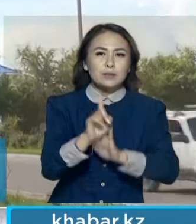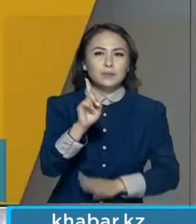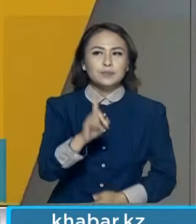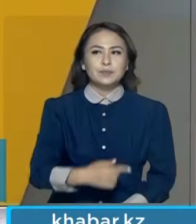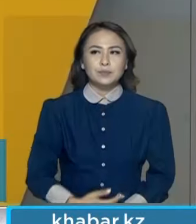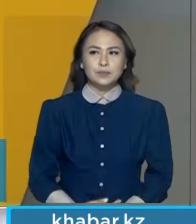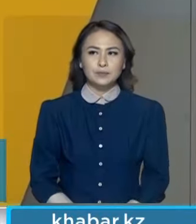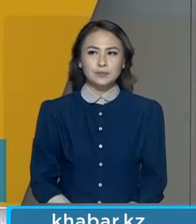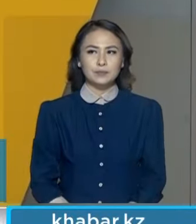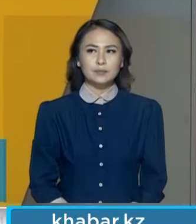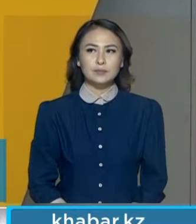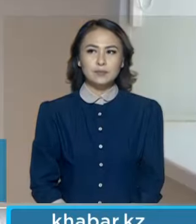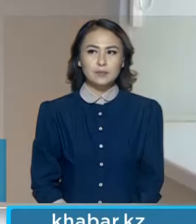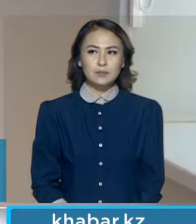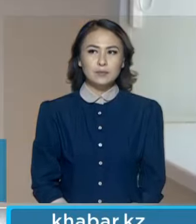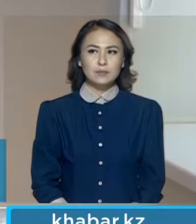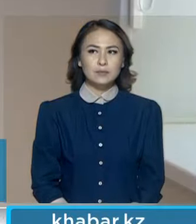қозғалған.